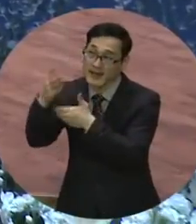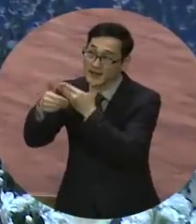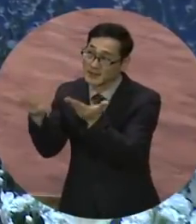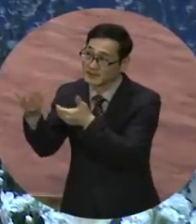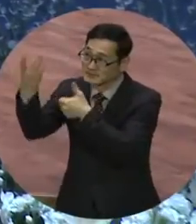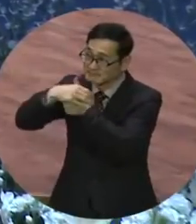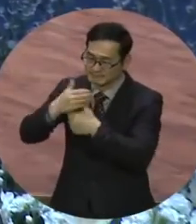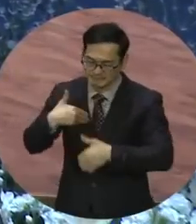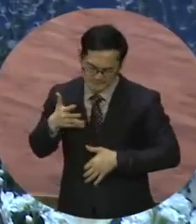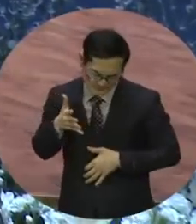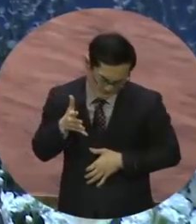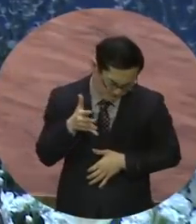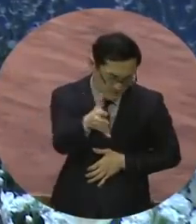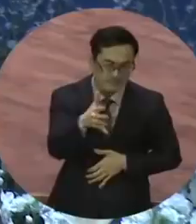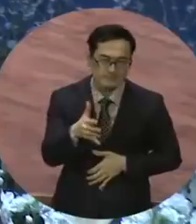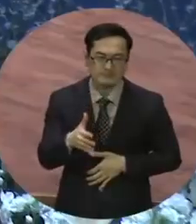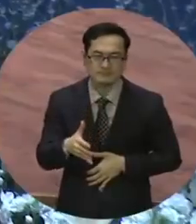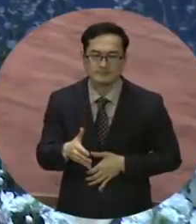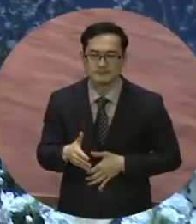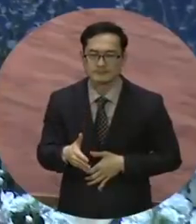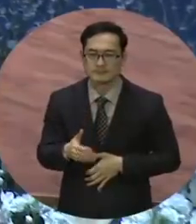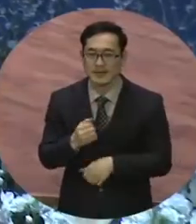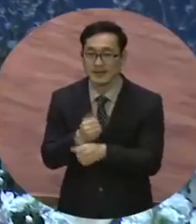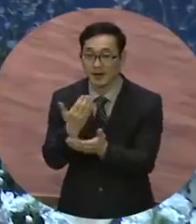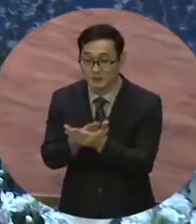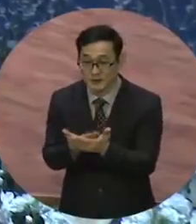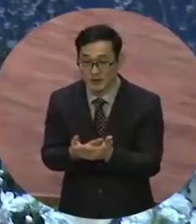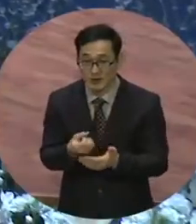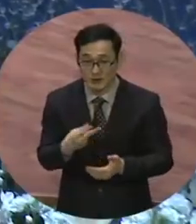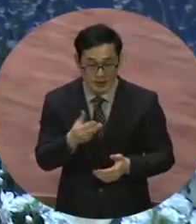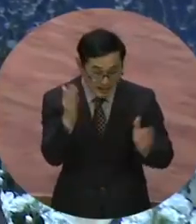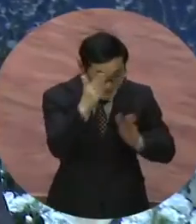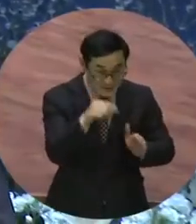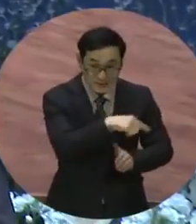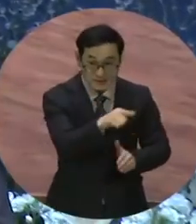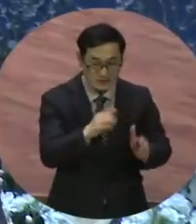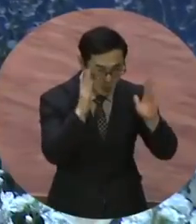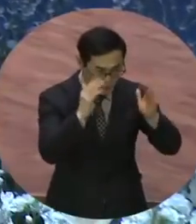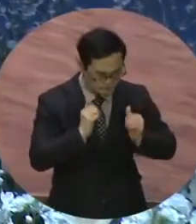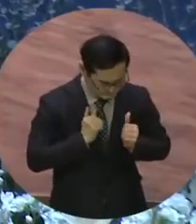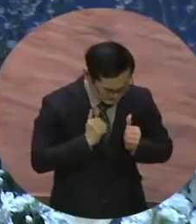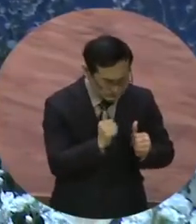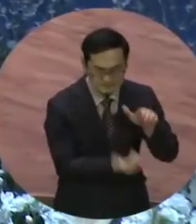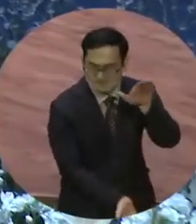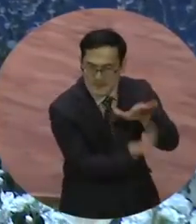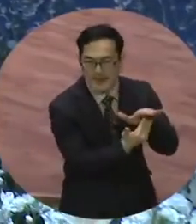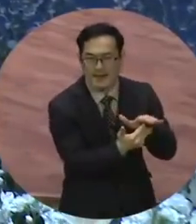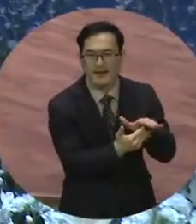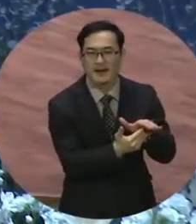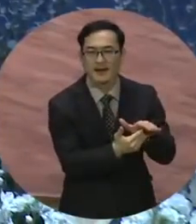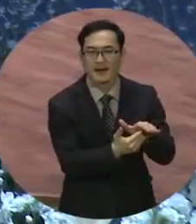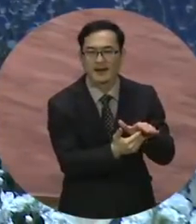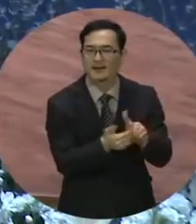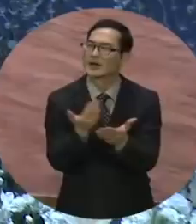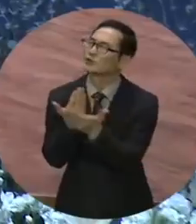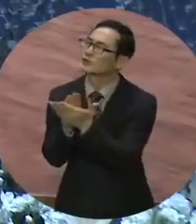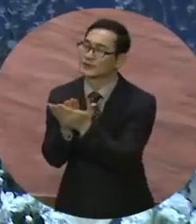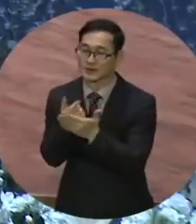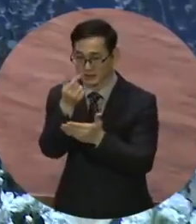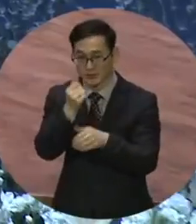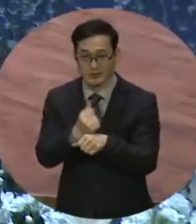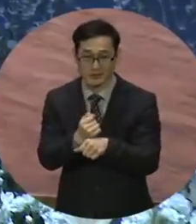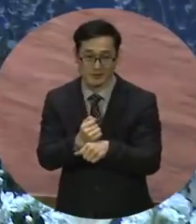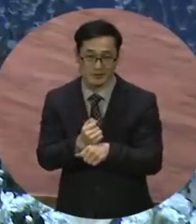주옵소서. 학생들 우리 학업의 서밋이 되게 하여 주옵소서. 포기하지 마세요. 나는 수학을 못해. 나는 영어를